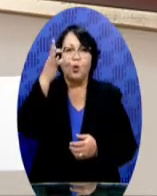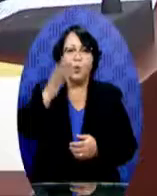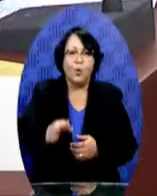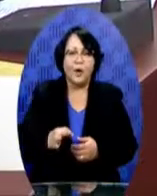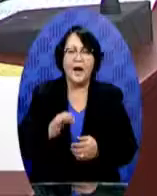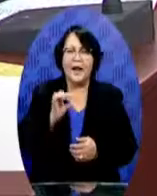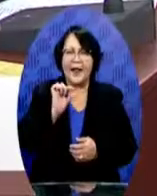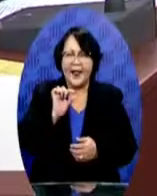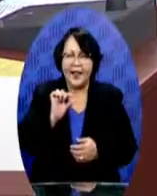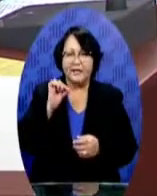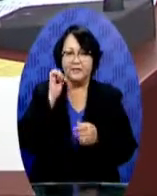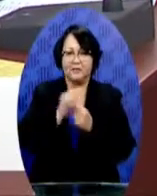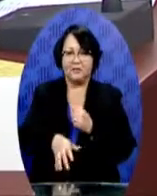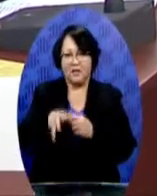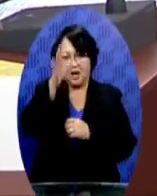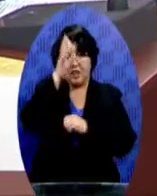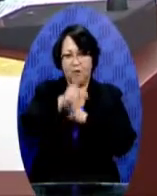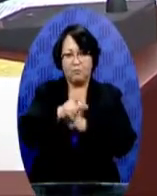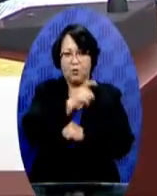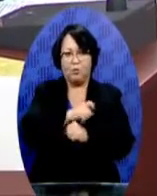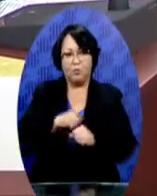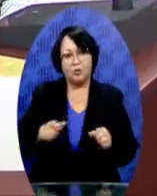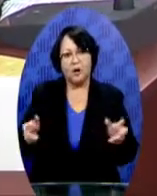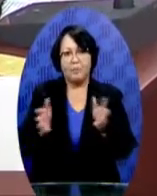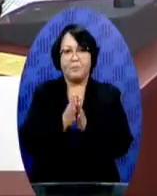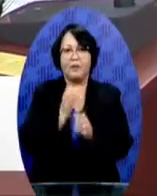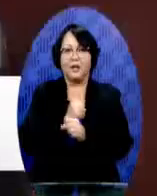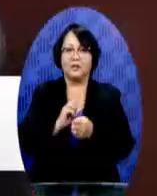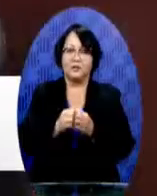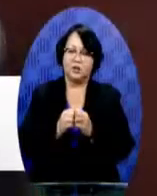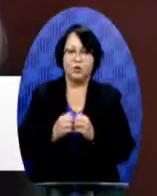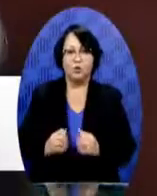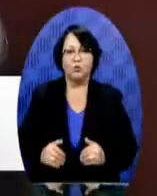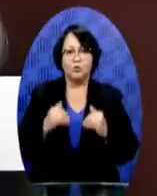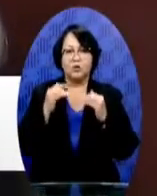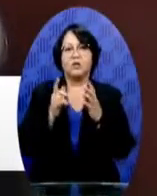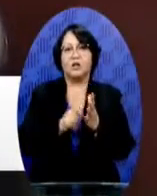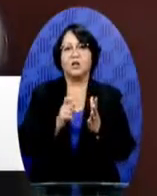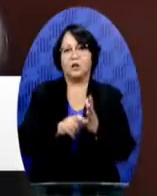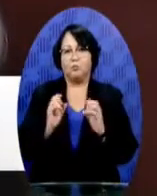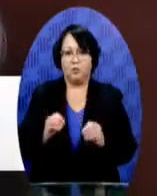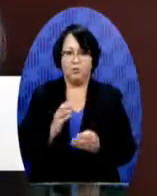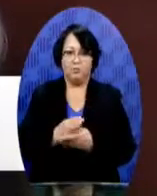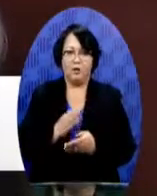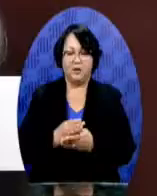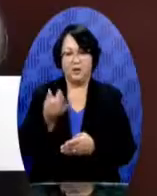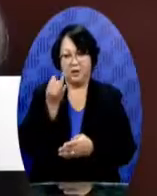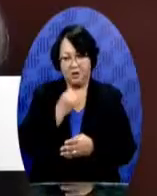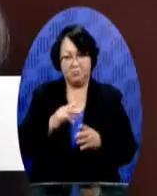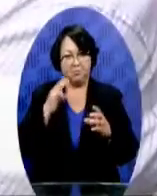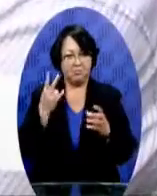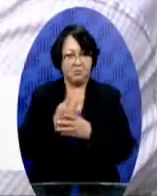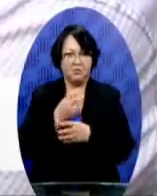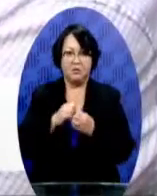байна. Эрдэмтдийн хувьд хамтын ажиллагаагаа хөгжүүлэх нэн шаардлагатай байгаа гэдгийг хэлж байлаа. Инснээр олон улсад